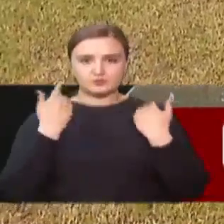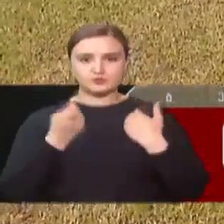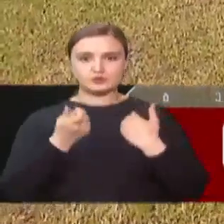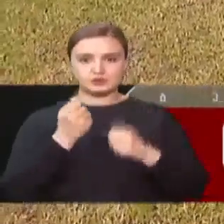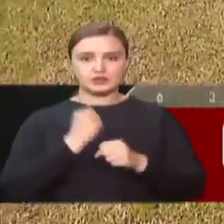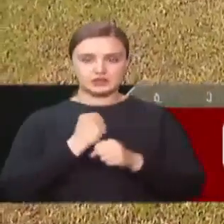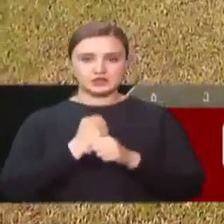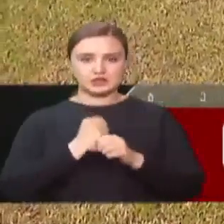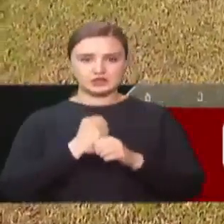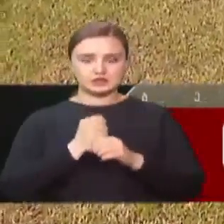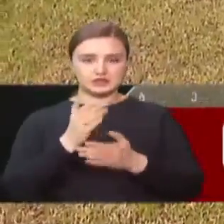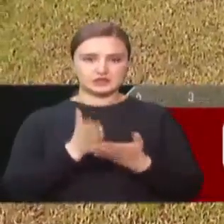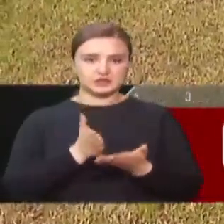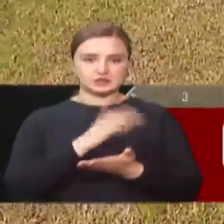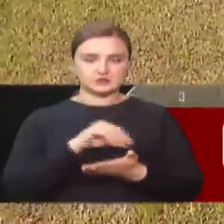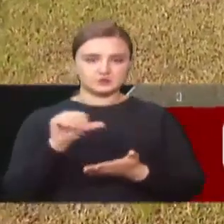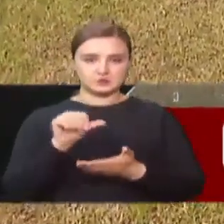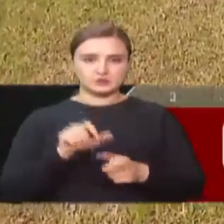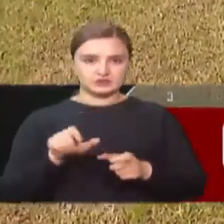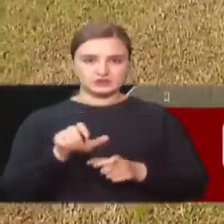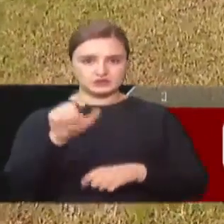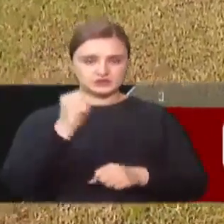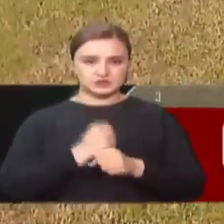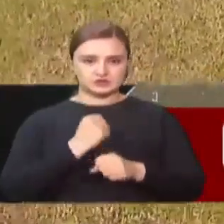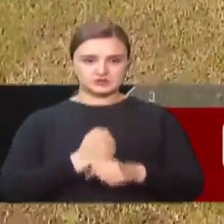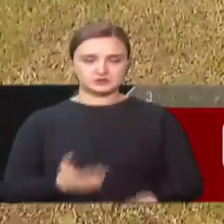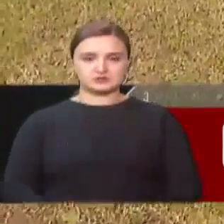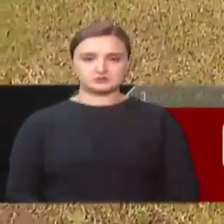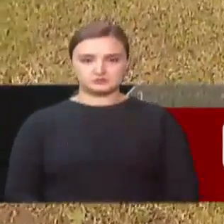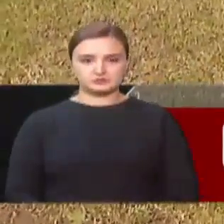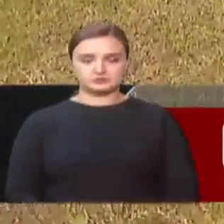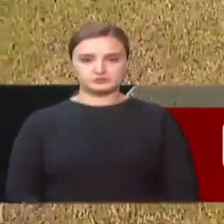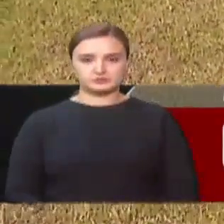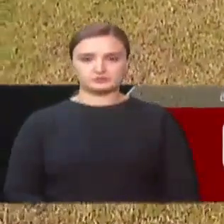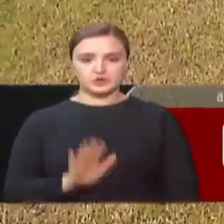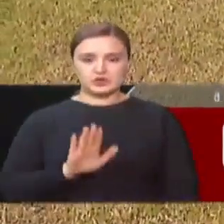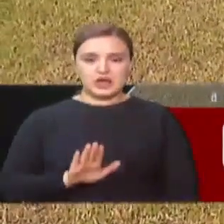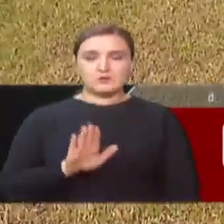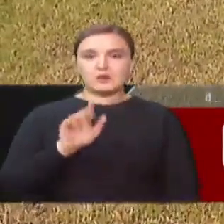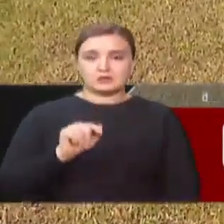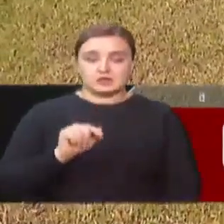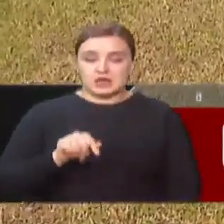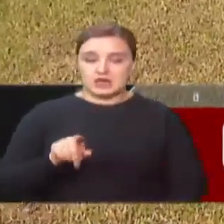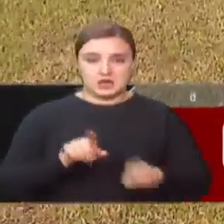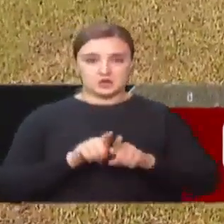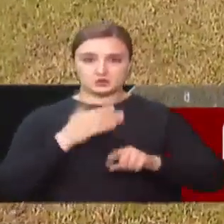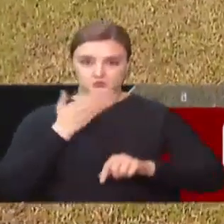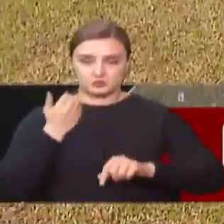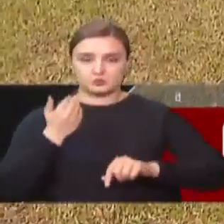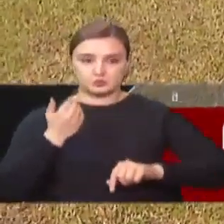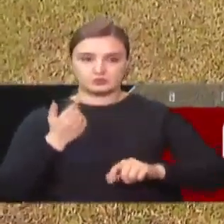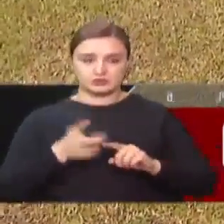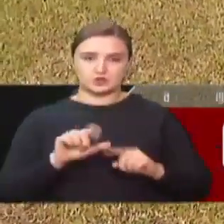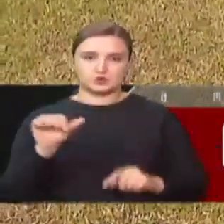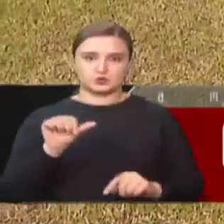გააკეთეს, ნაწილობრივ რა, ცუდი გზებია. აღმართებში გააკეთეს მარტო, ხო? ხო, აღმართებში ახაც არ არის, მაგრამ